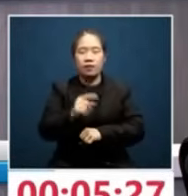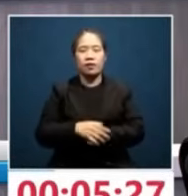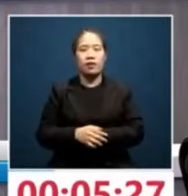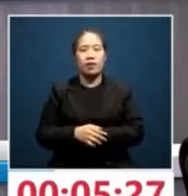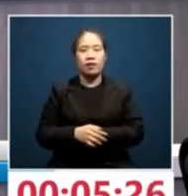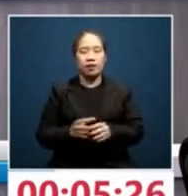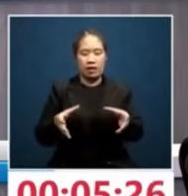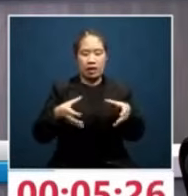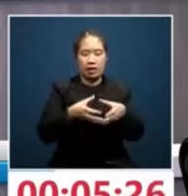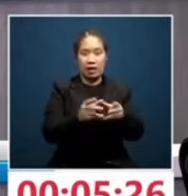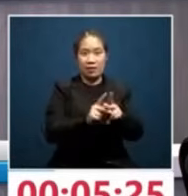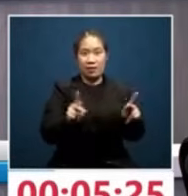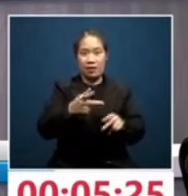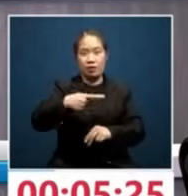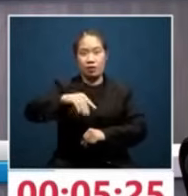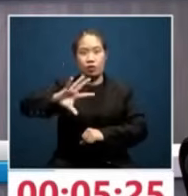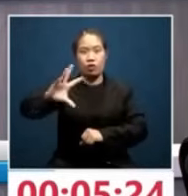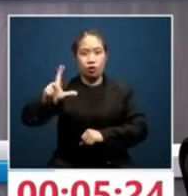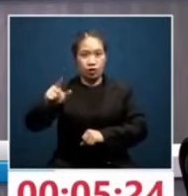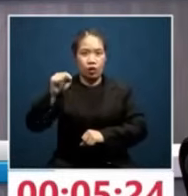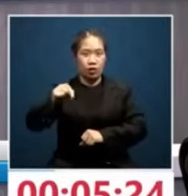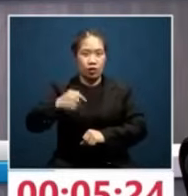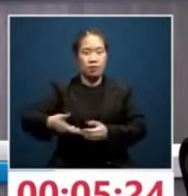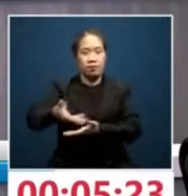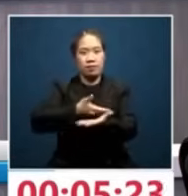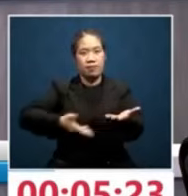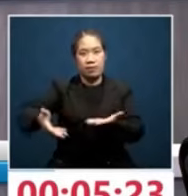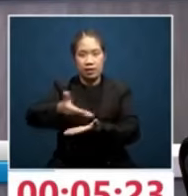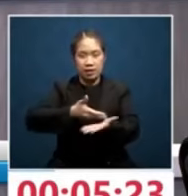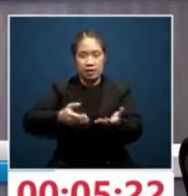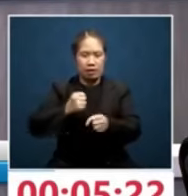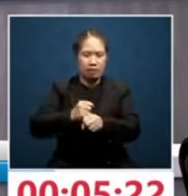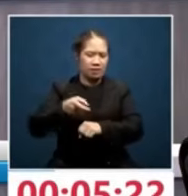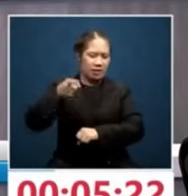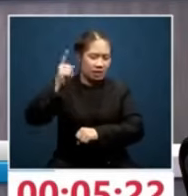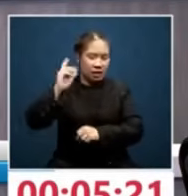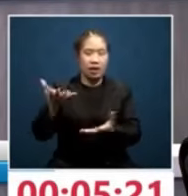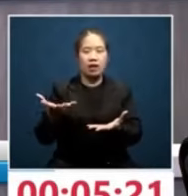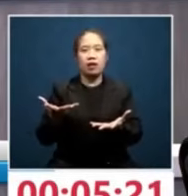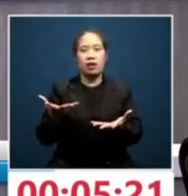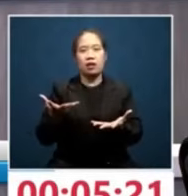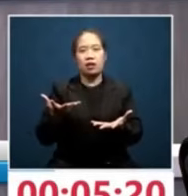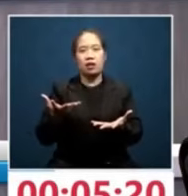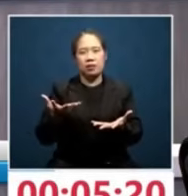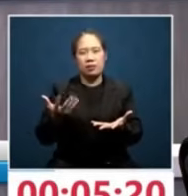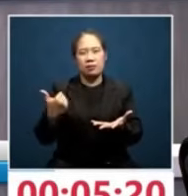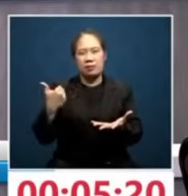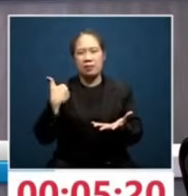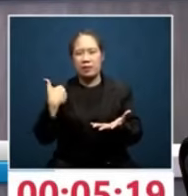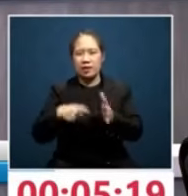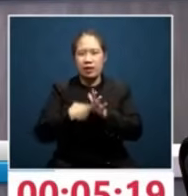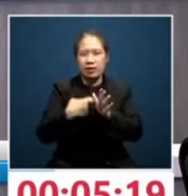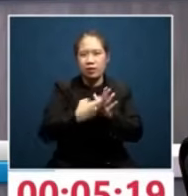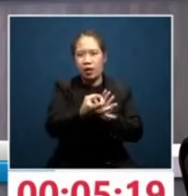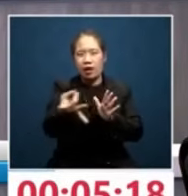ช.มีความผิดร่วมอยู่ด้วยตรงที่คุณไม่สามารถพิจารณาคดีด้วยความรวดเร็วผู้ต้องหาทั้